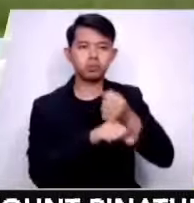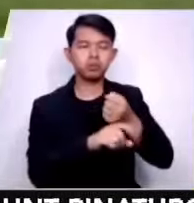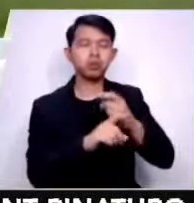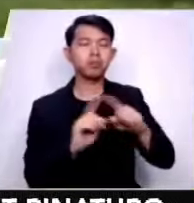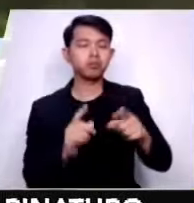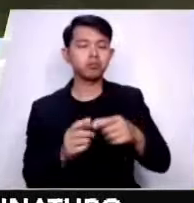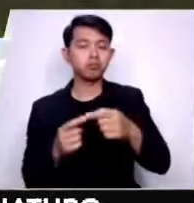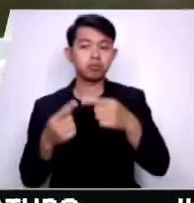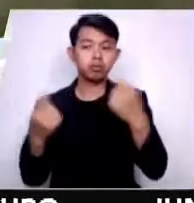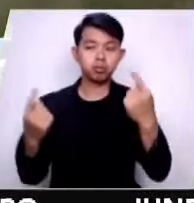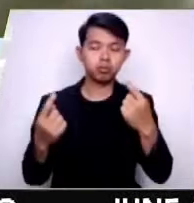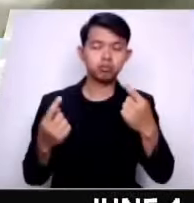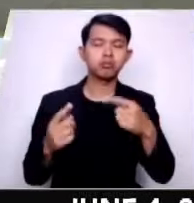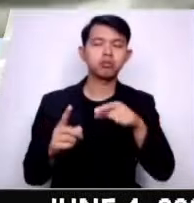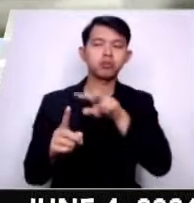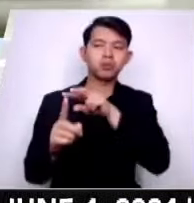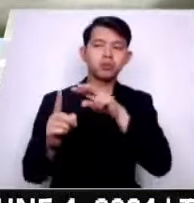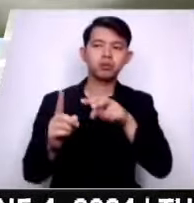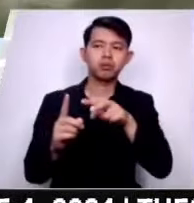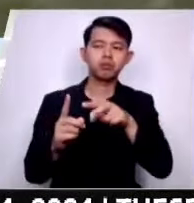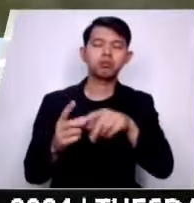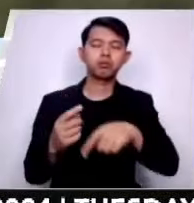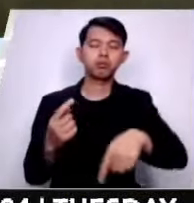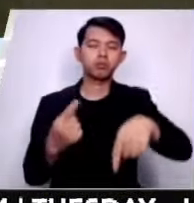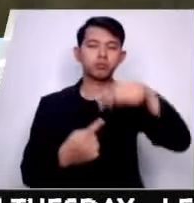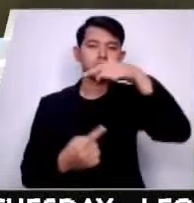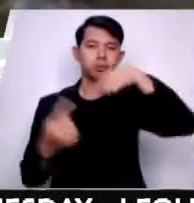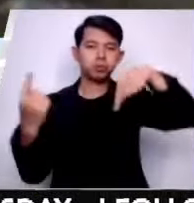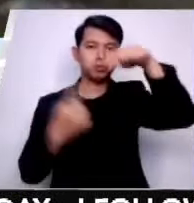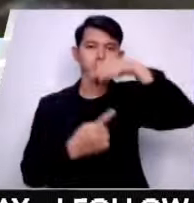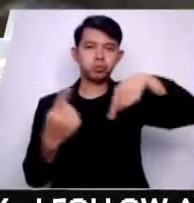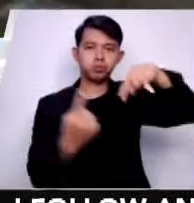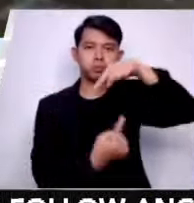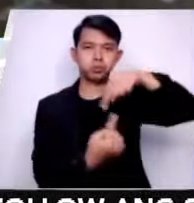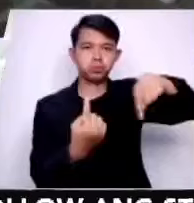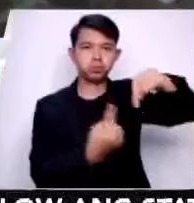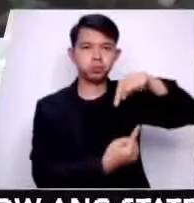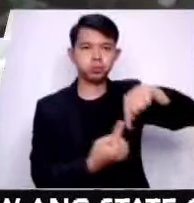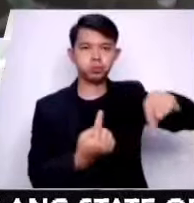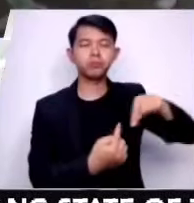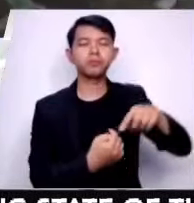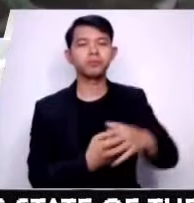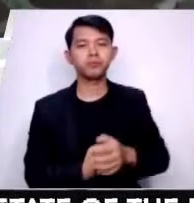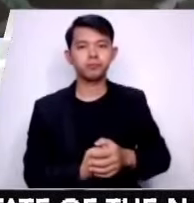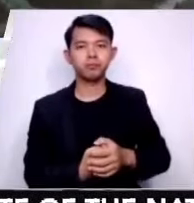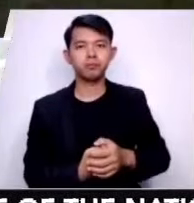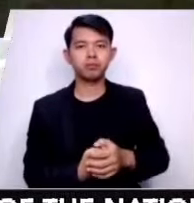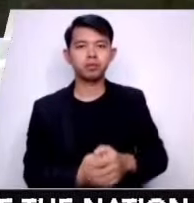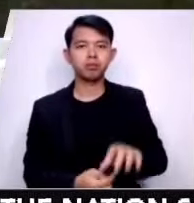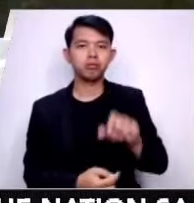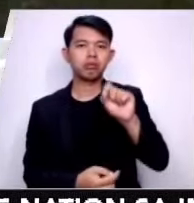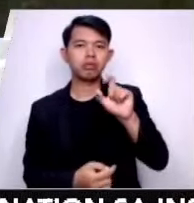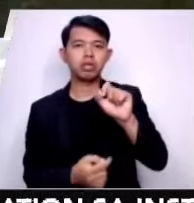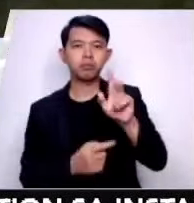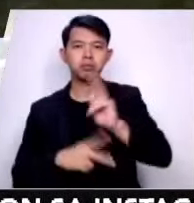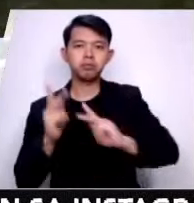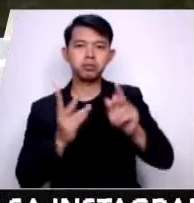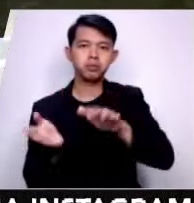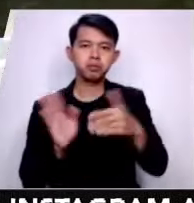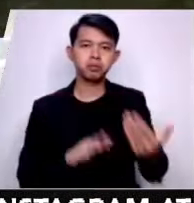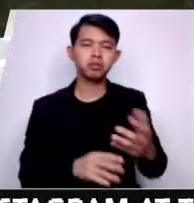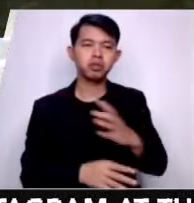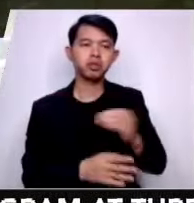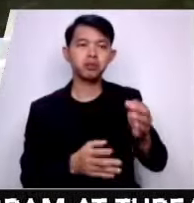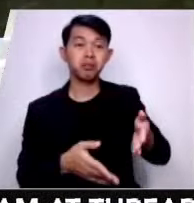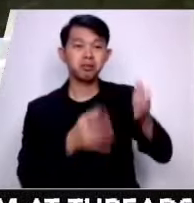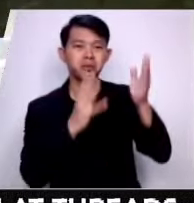ang malaembudong hugis ng hangin. Hindi bababa sa 11 ang nasawi at nawasak ang ilang gusali sa